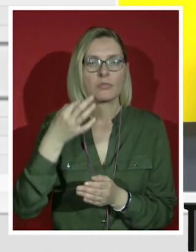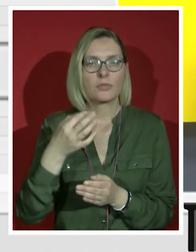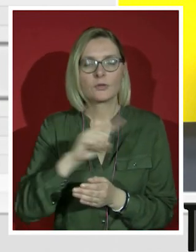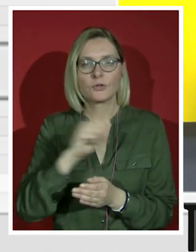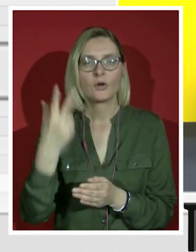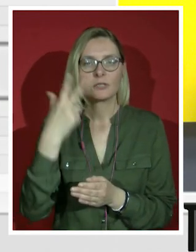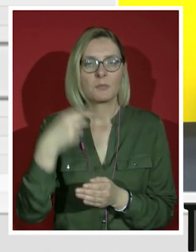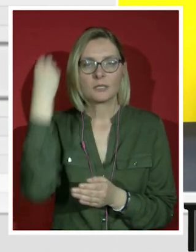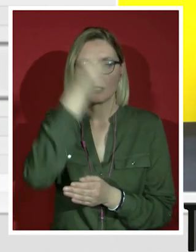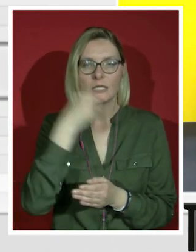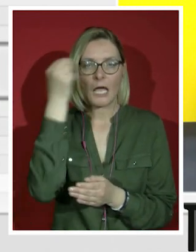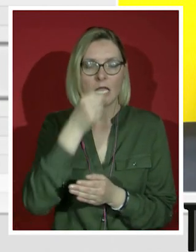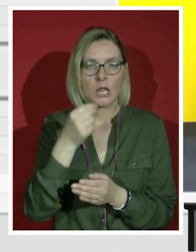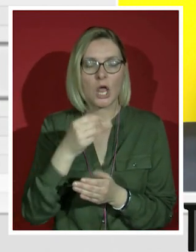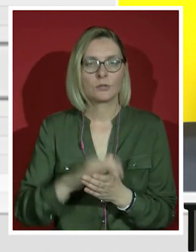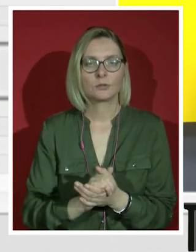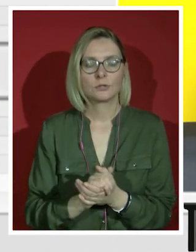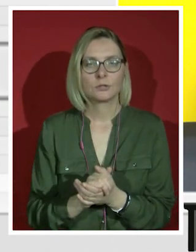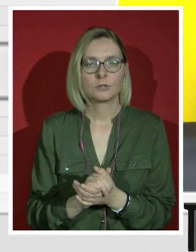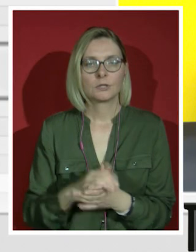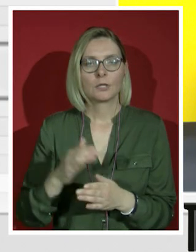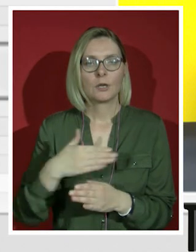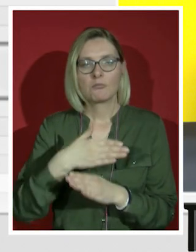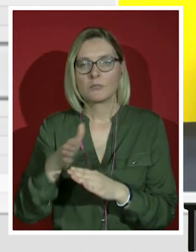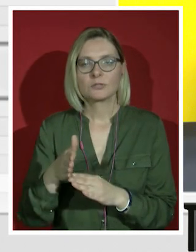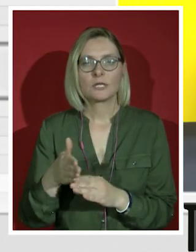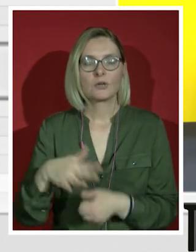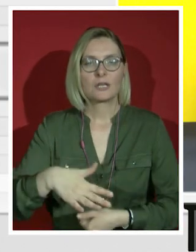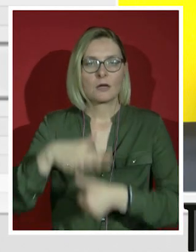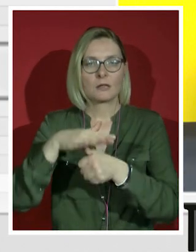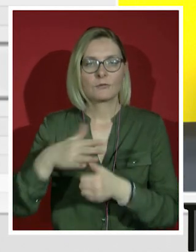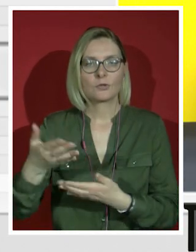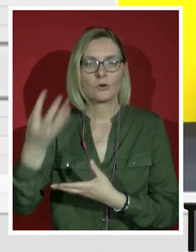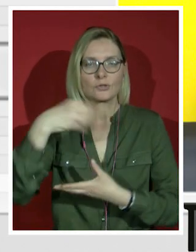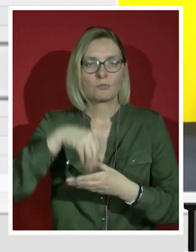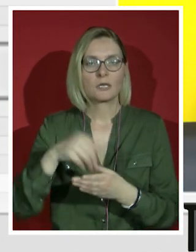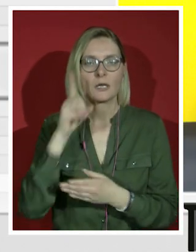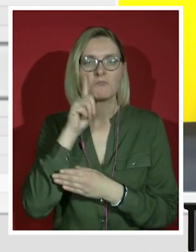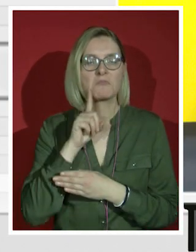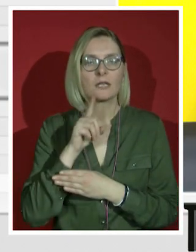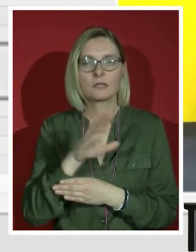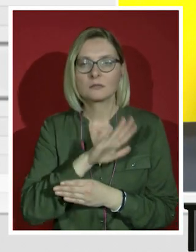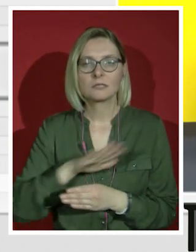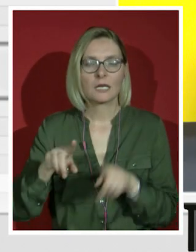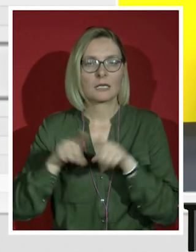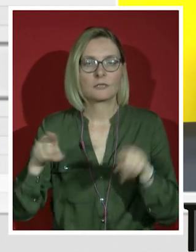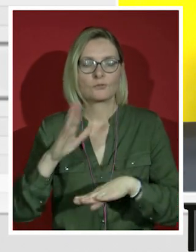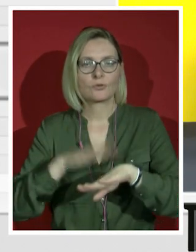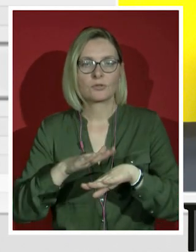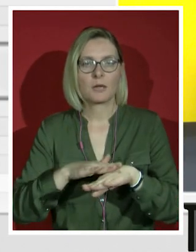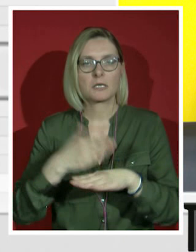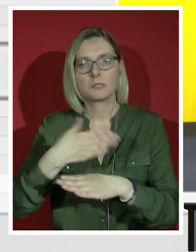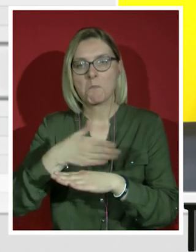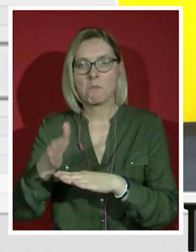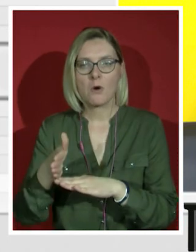три пати во неделата. Па, после кога ќе е главната паша, секаде е различно под небието, например, Дебрца е